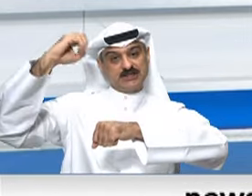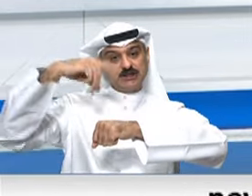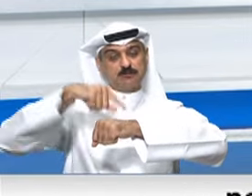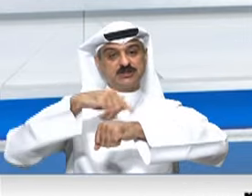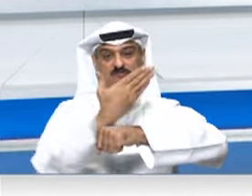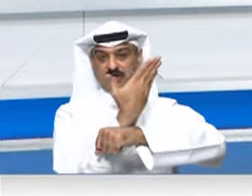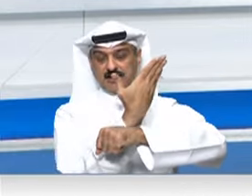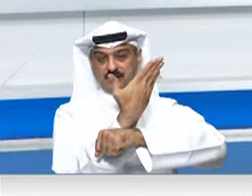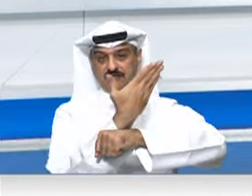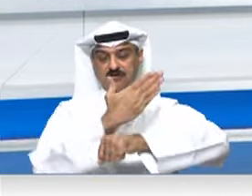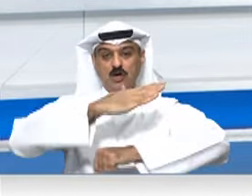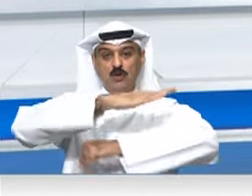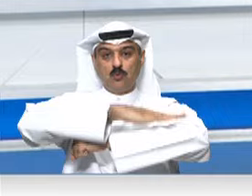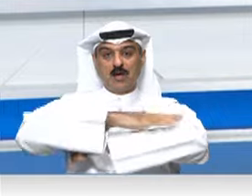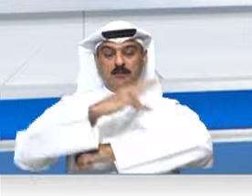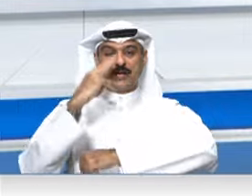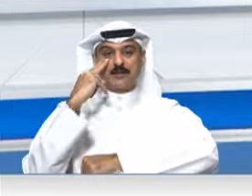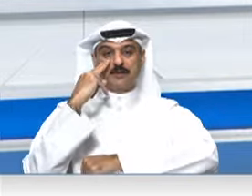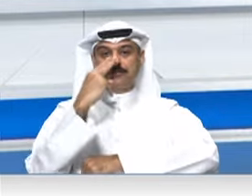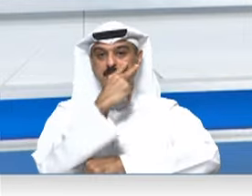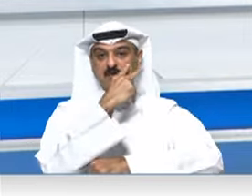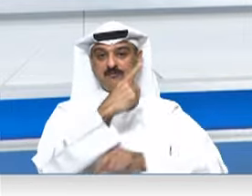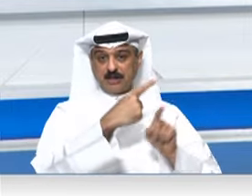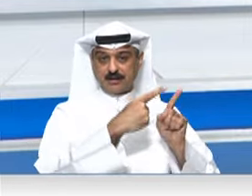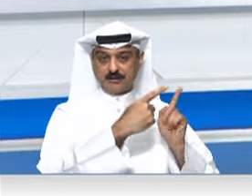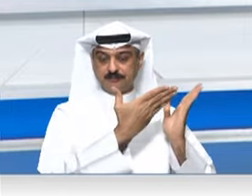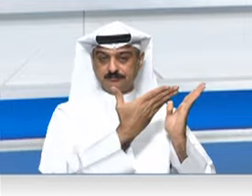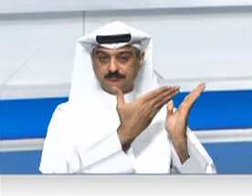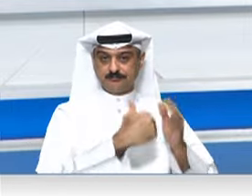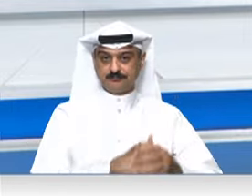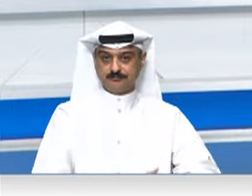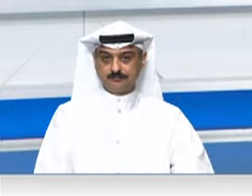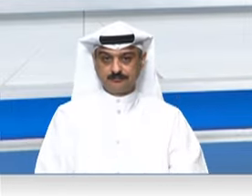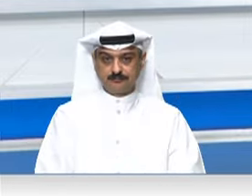الشمس الساعة 4:54، أما غروب الشمس الساعة